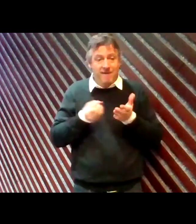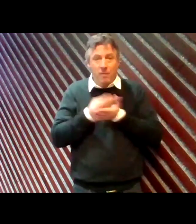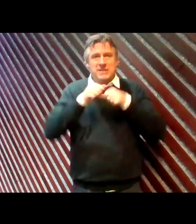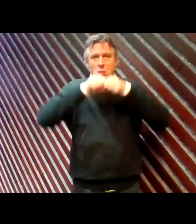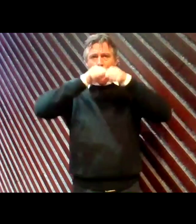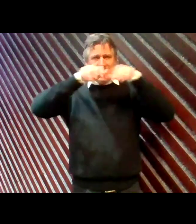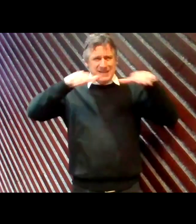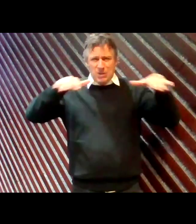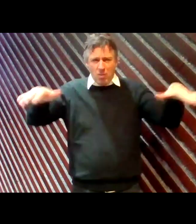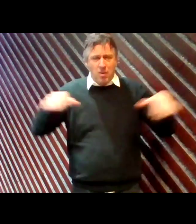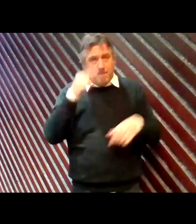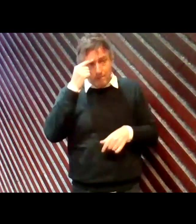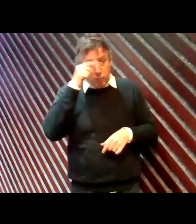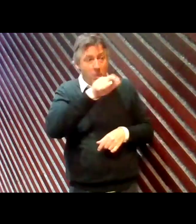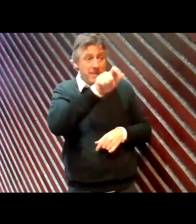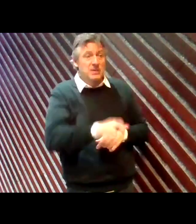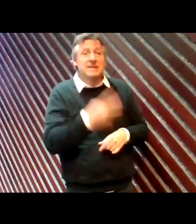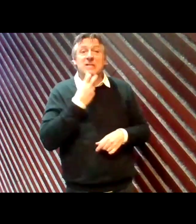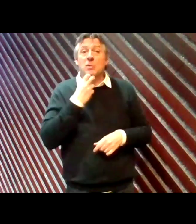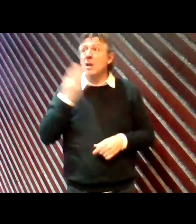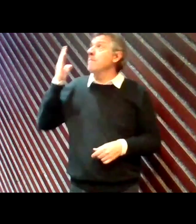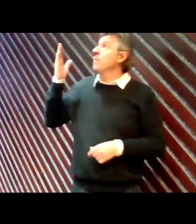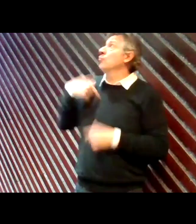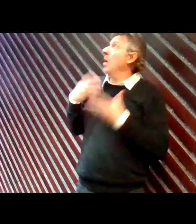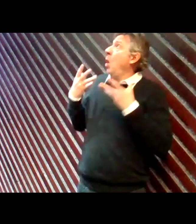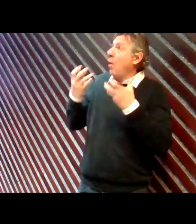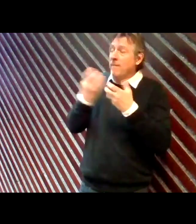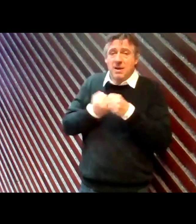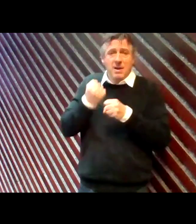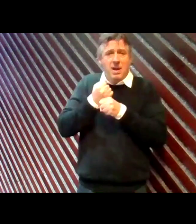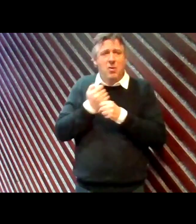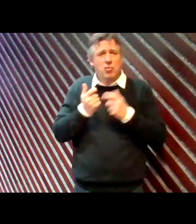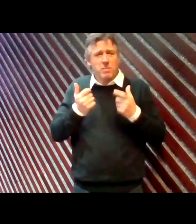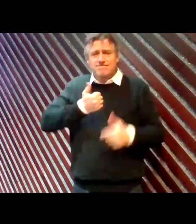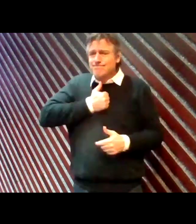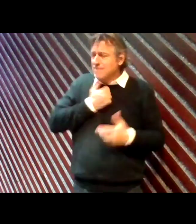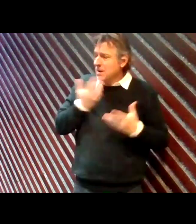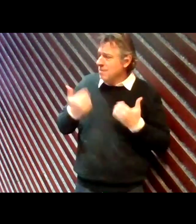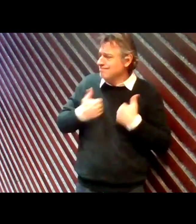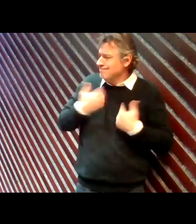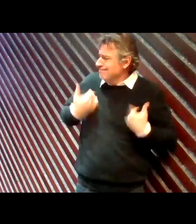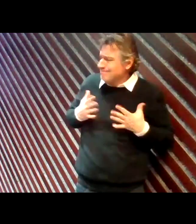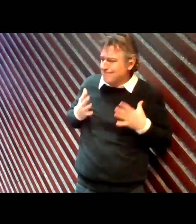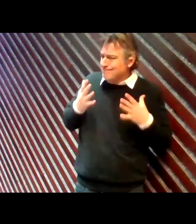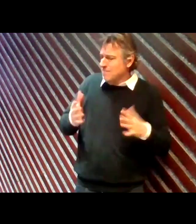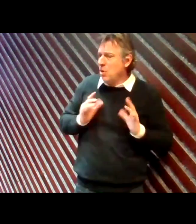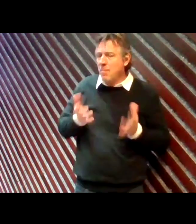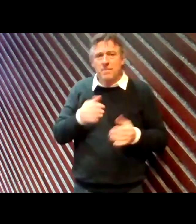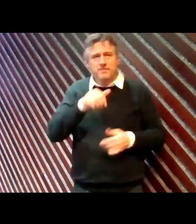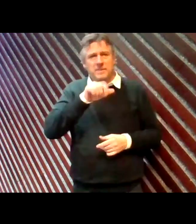au plus près du citoyen qu'il y en a comme dire qui a envie de voir et donc voilà donc moi je vous invite à aller voir HL franchement et